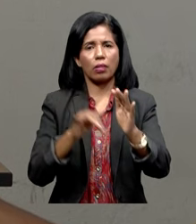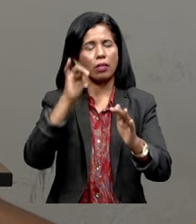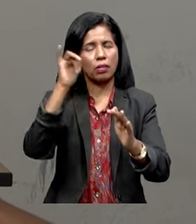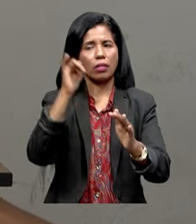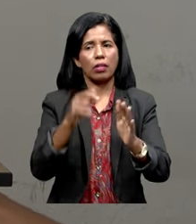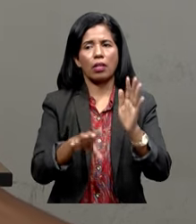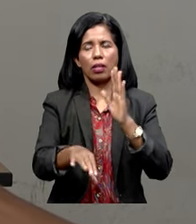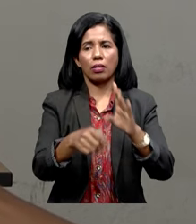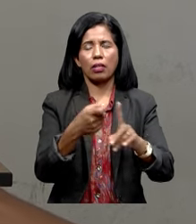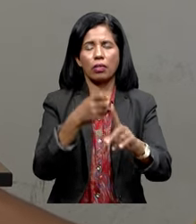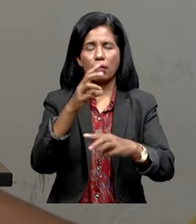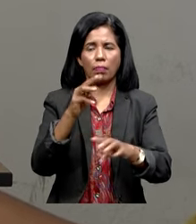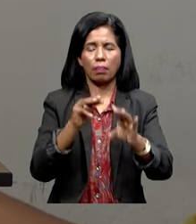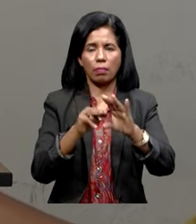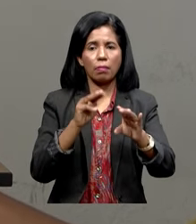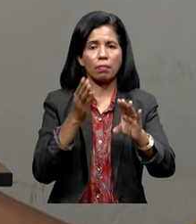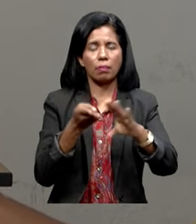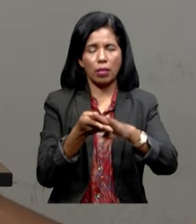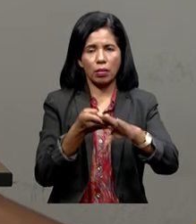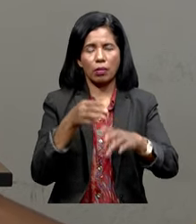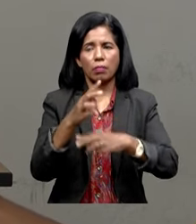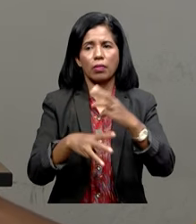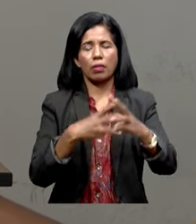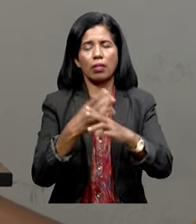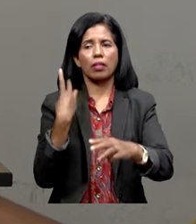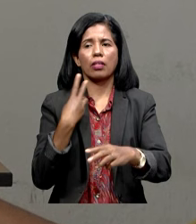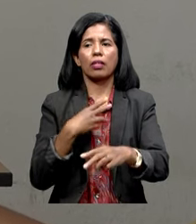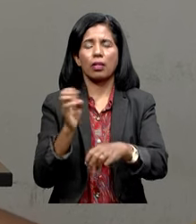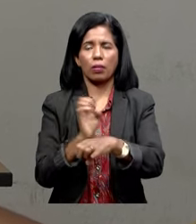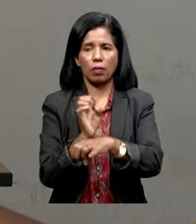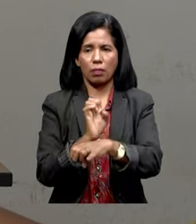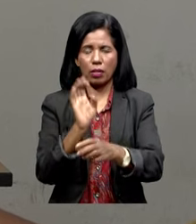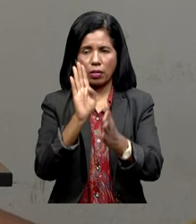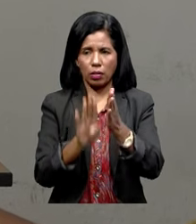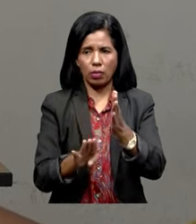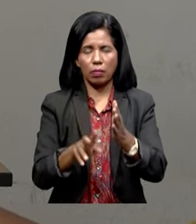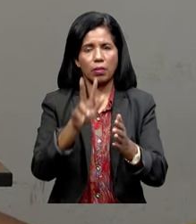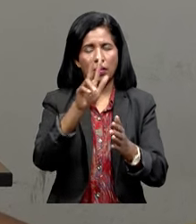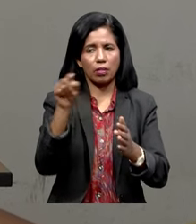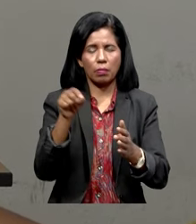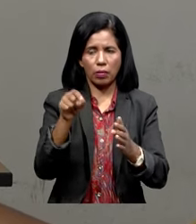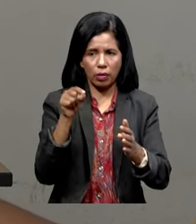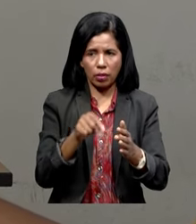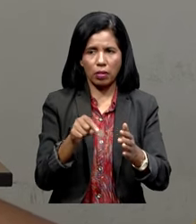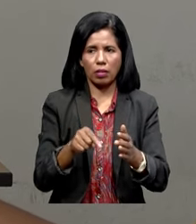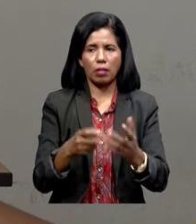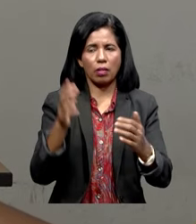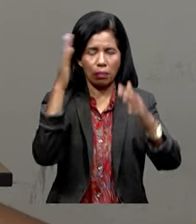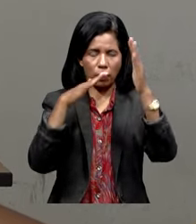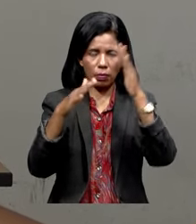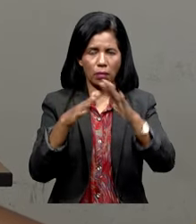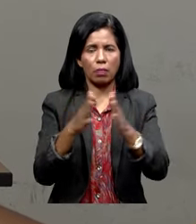asai usi banku mundial kata kita ni ekonomi ane tun. Baya 3% awan ini dan nemos me problema